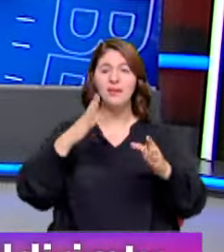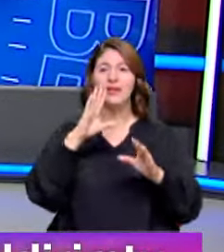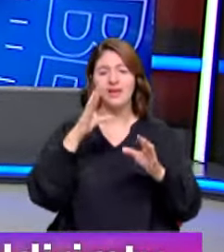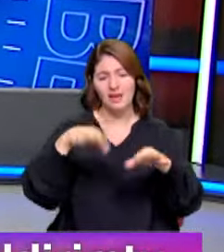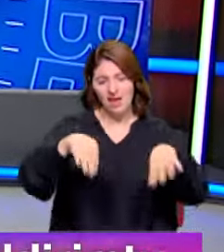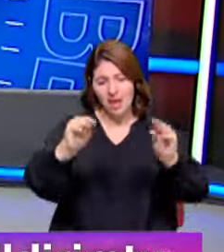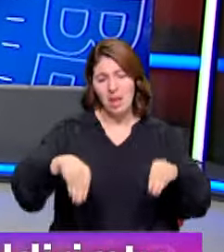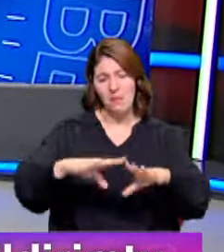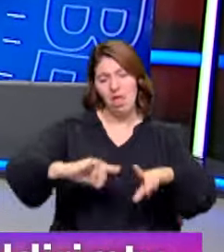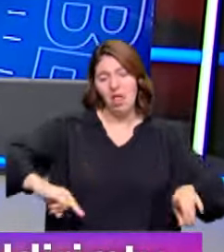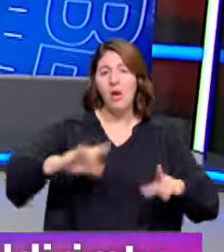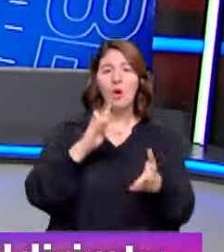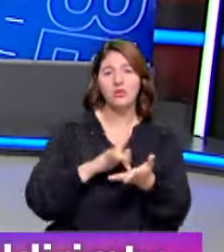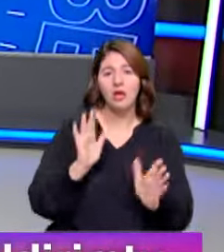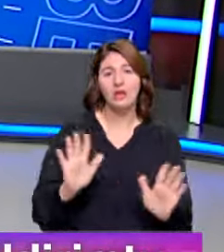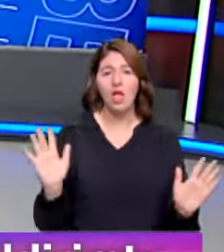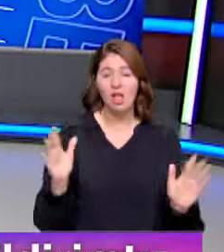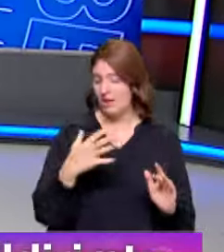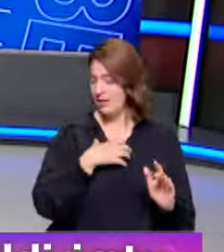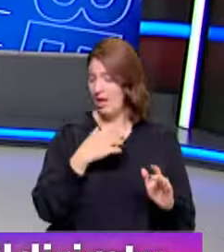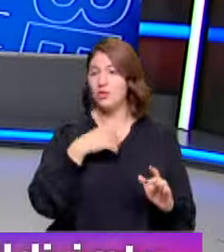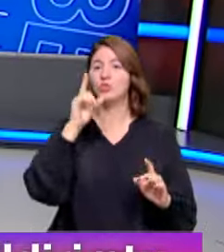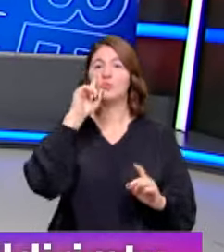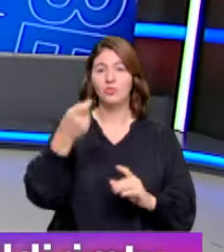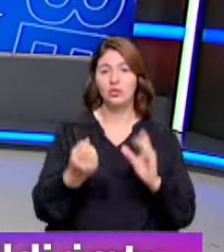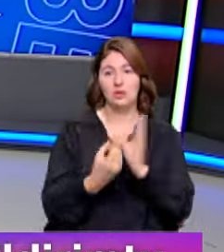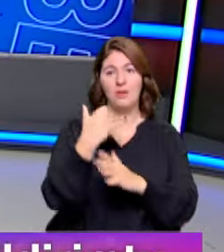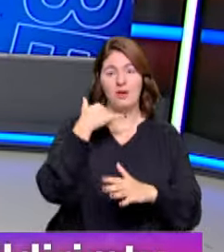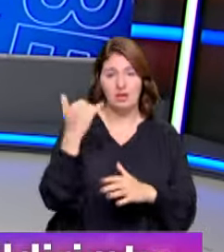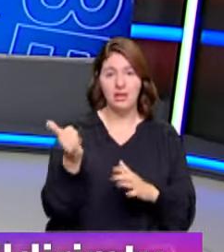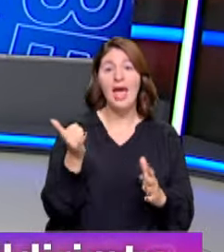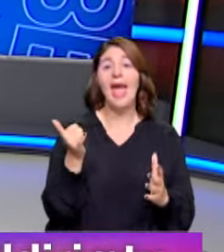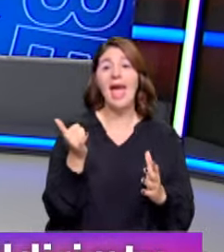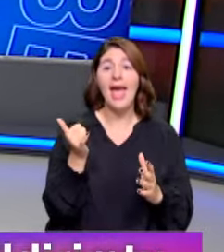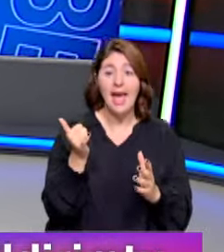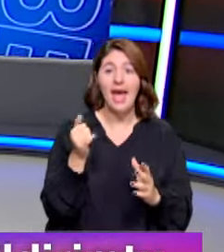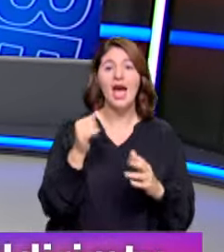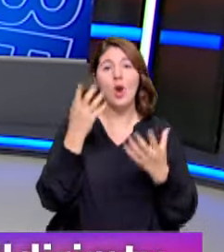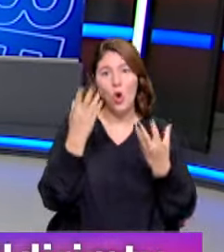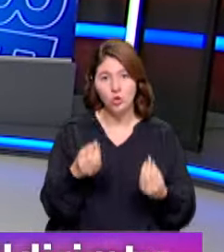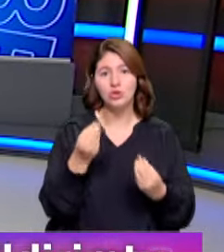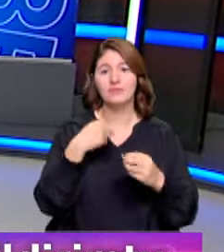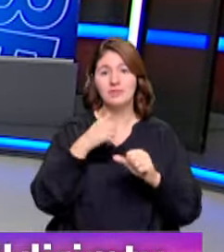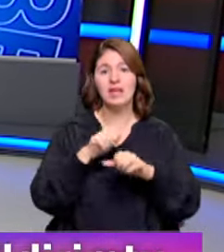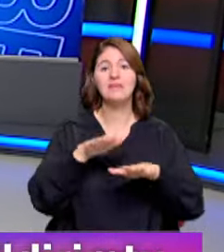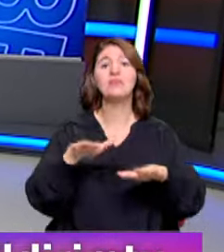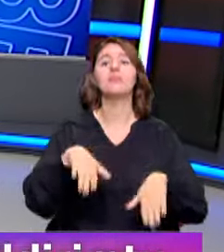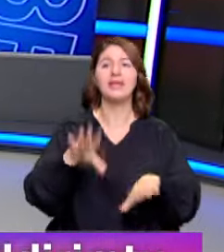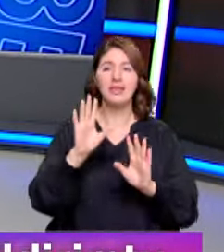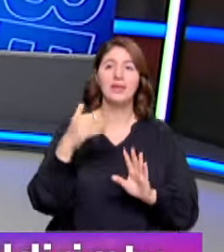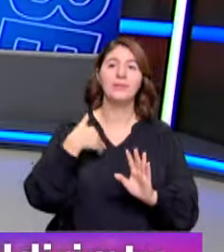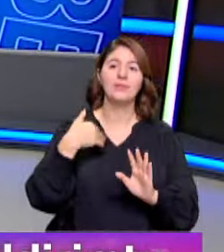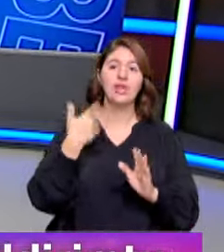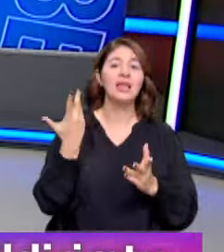kilimle ortada kala kaldı. Kendisine ulaştık sabah. Eğer yetişebilirse yayınımız bitmeden